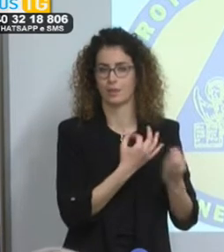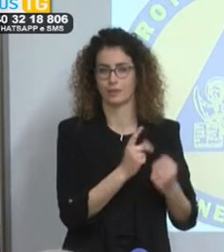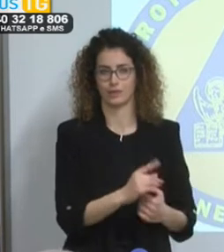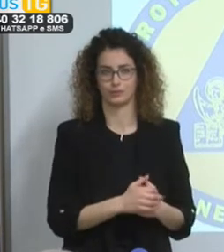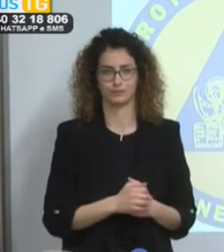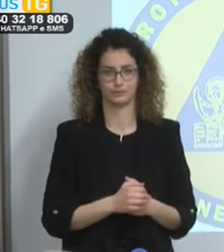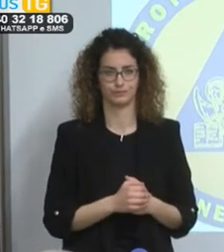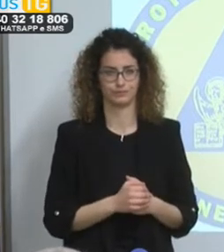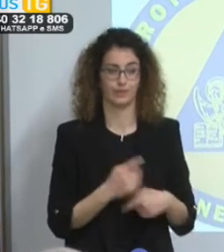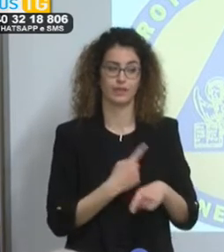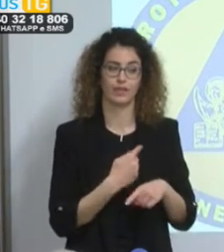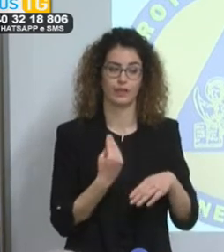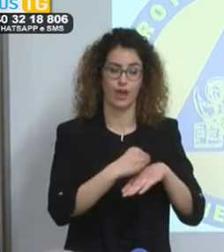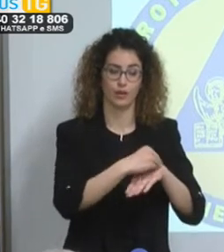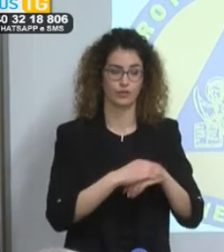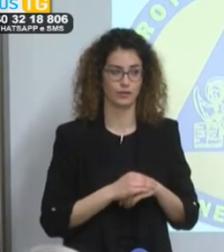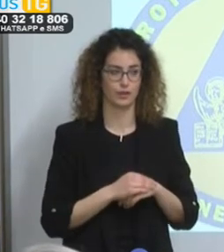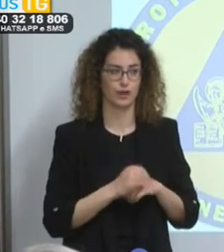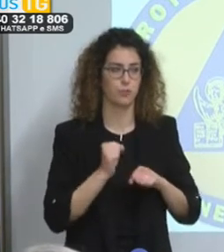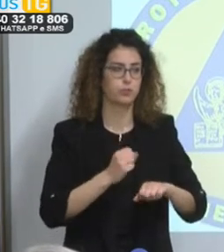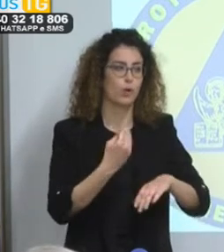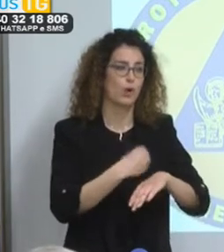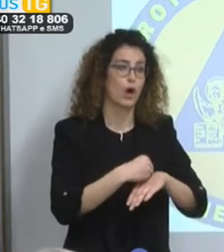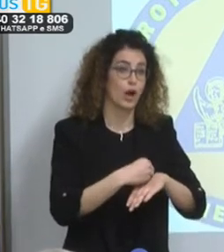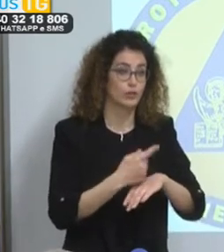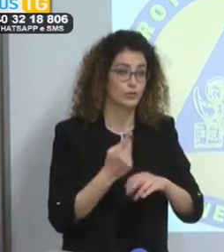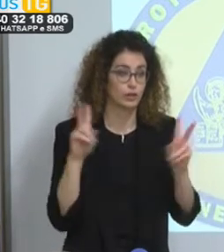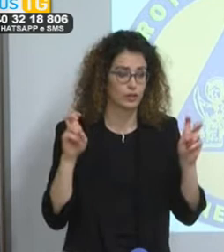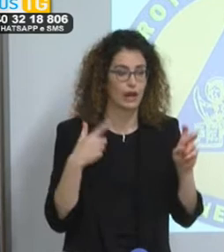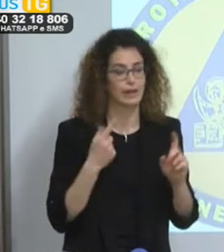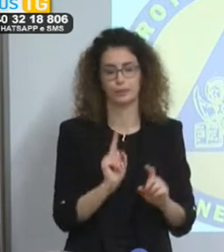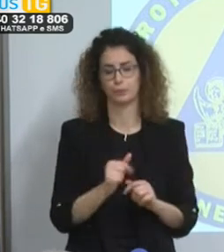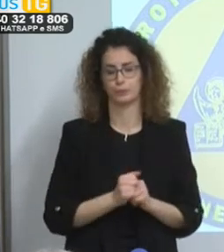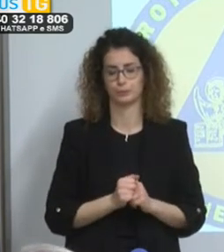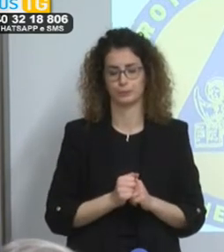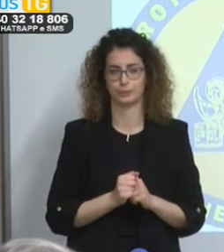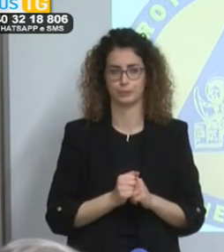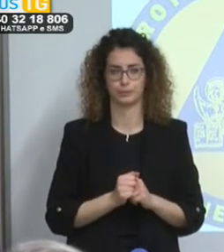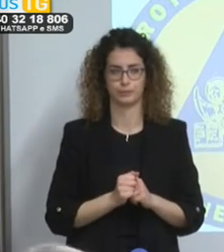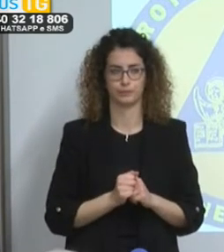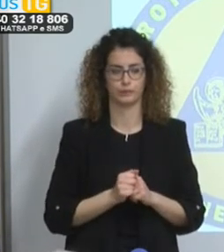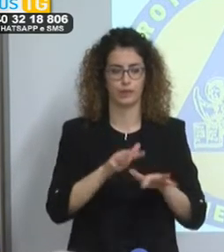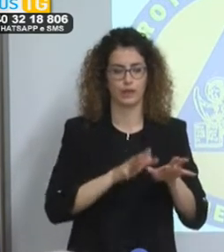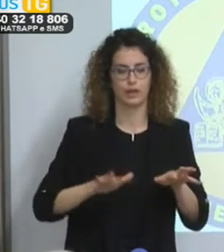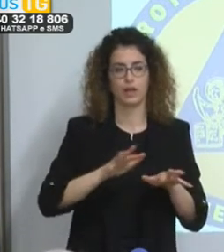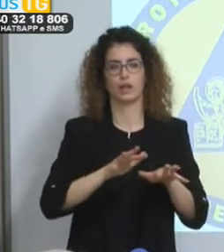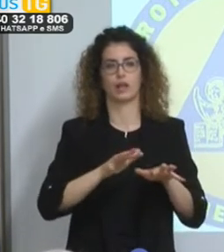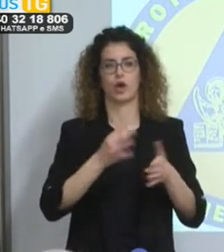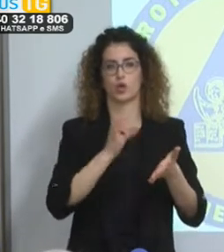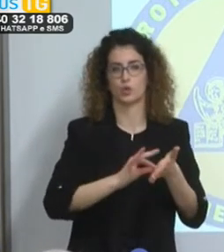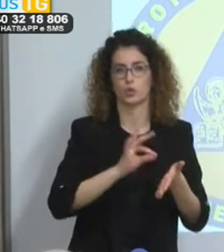No. Se si può aggiornare su quello che si può dire. No, non posso. Neanche i settori, che ne so,